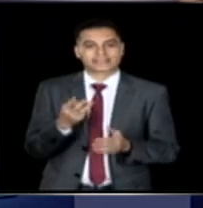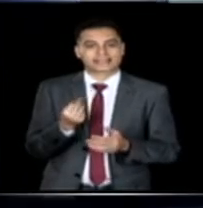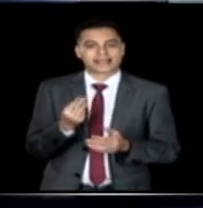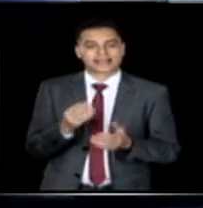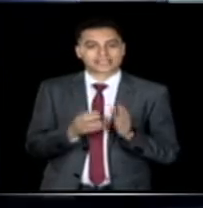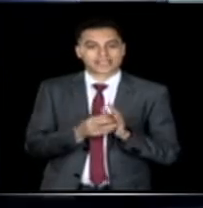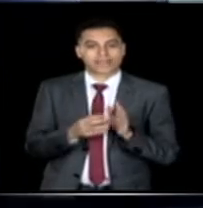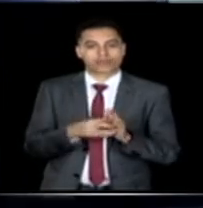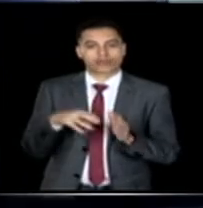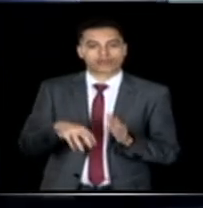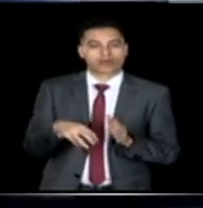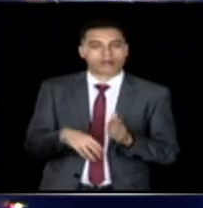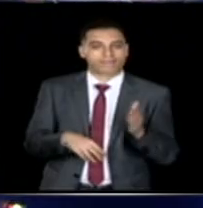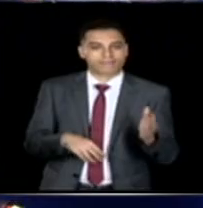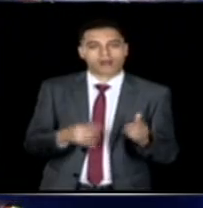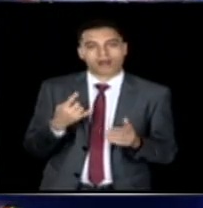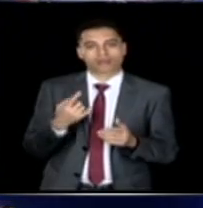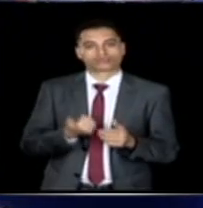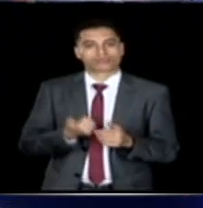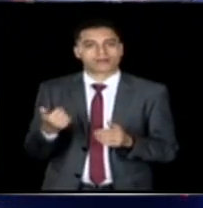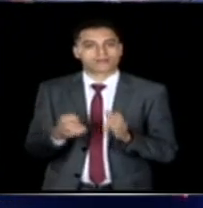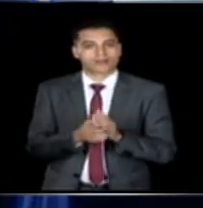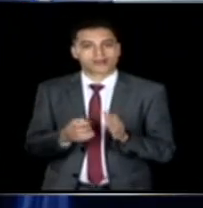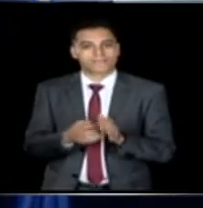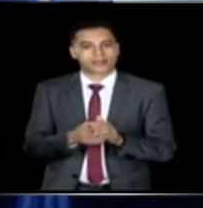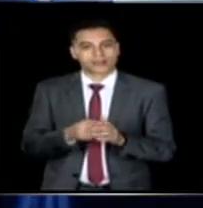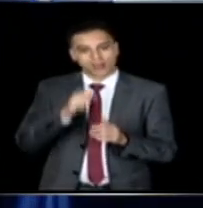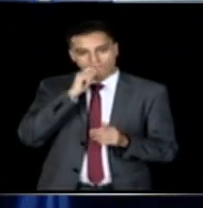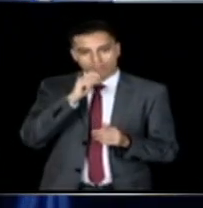30 جامعه القاهره 10 جامعة المنوفية.